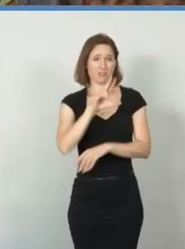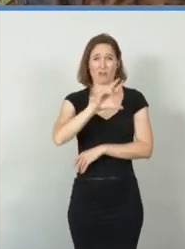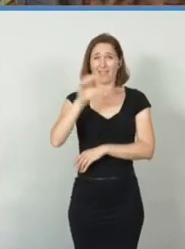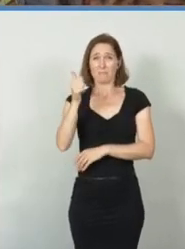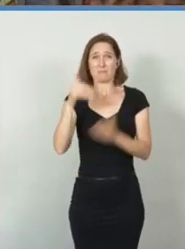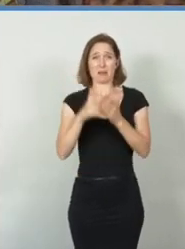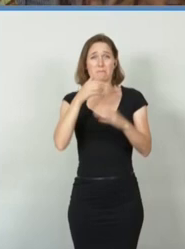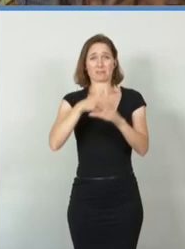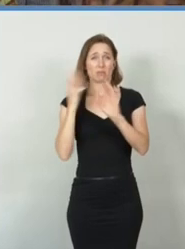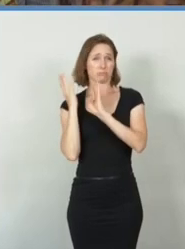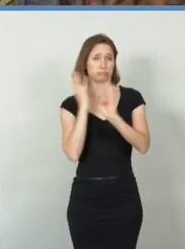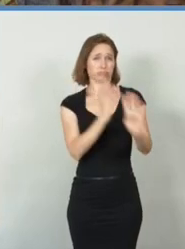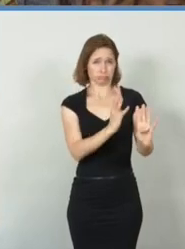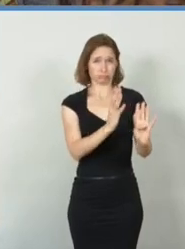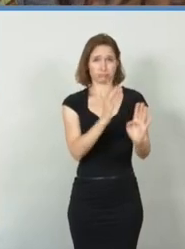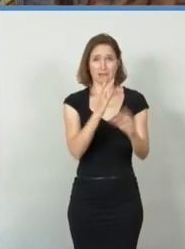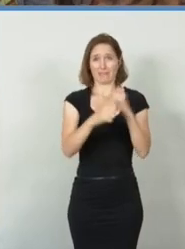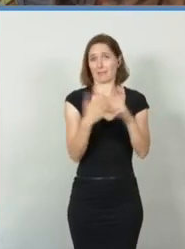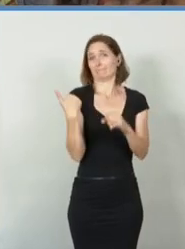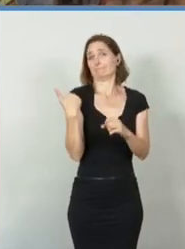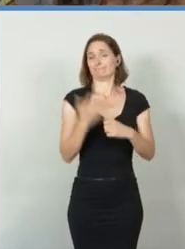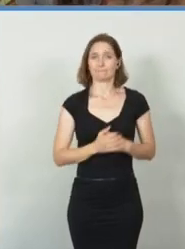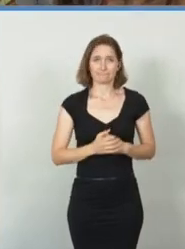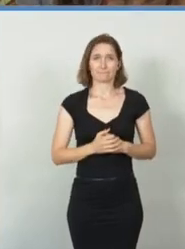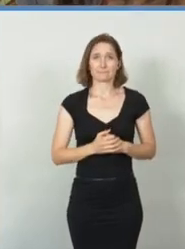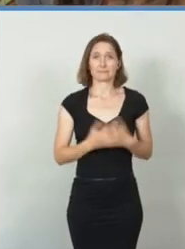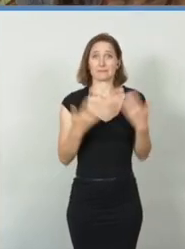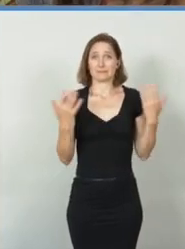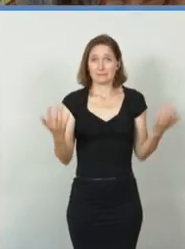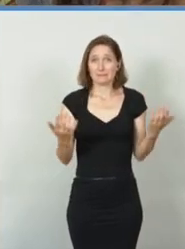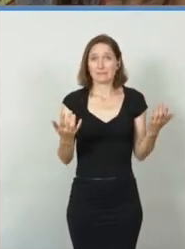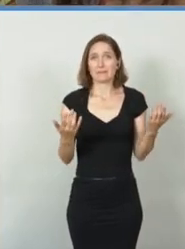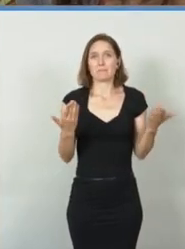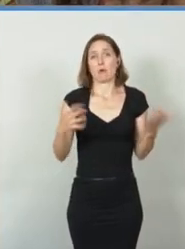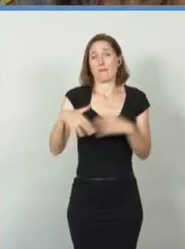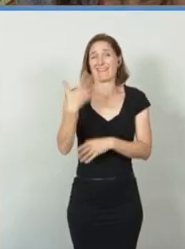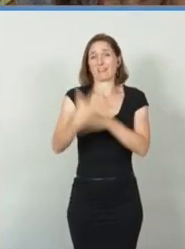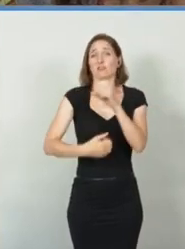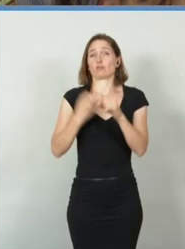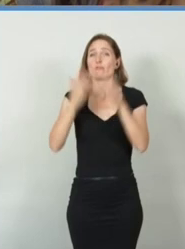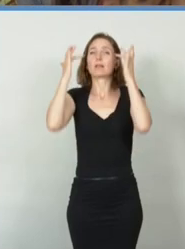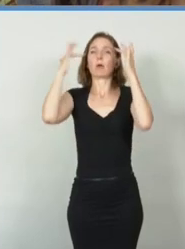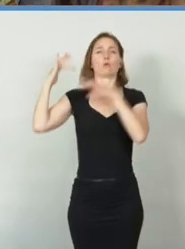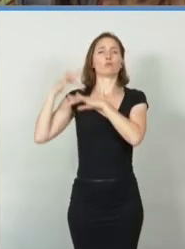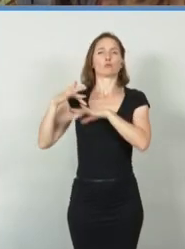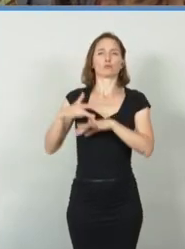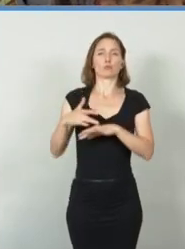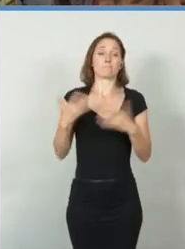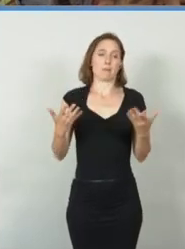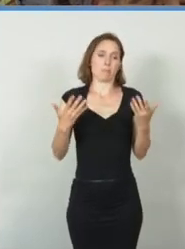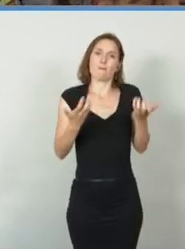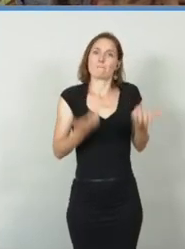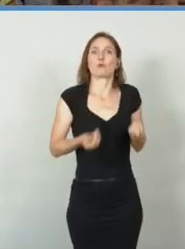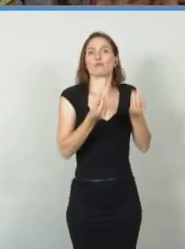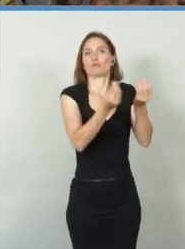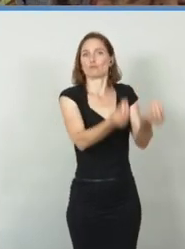un projet d'établissement permet après plus de 15 ans d'expérience de donner à la Maison de la pardon de donner à la maison de l'International de Grenoble un